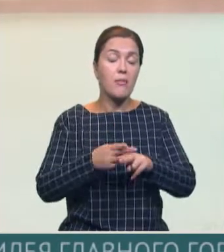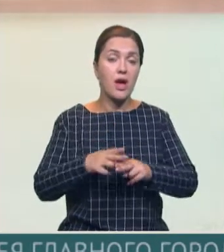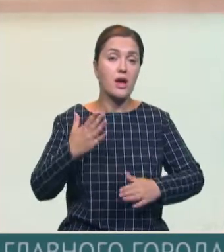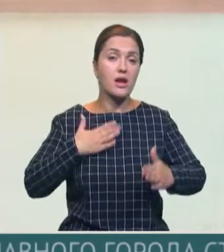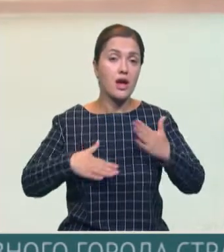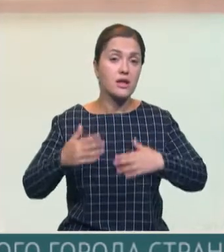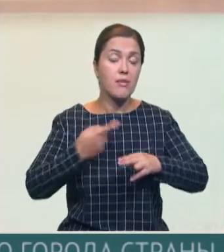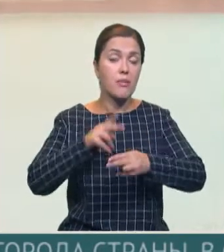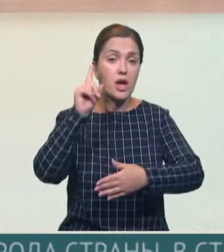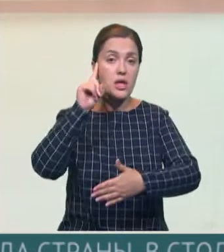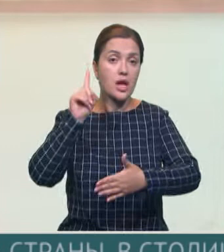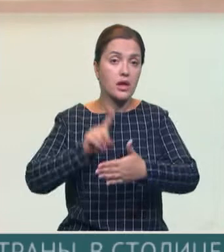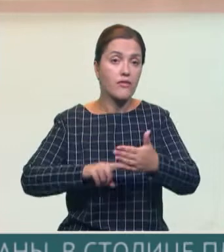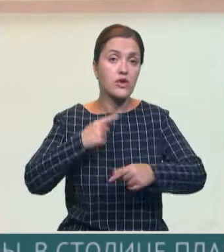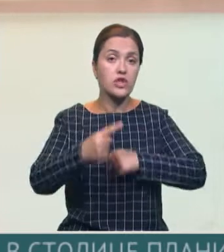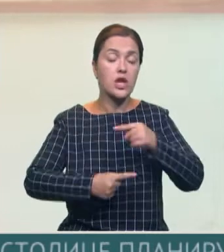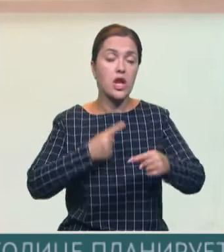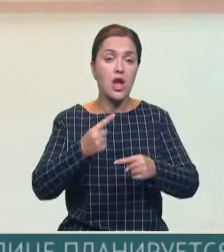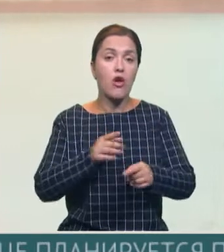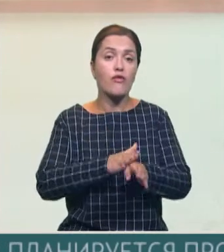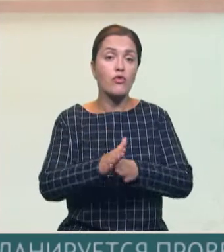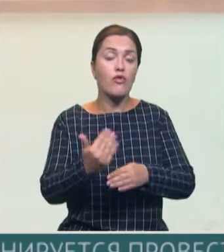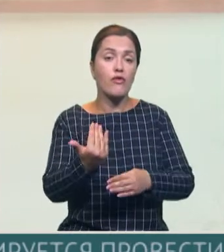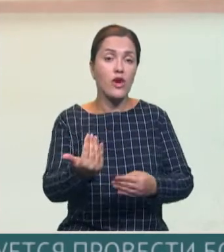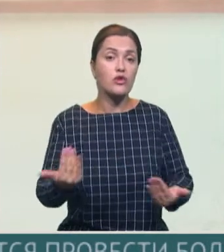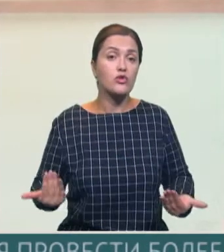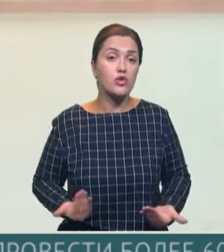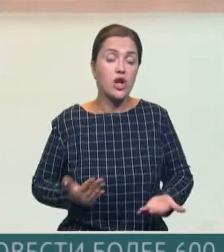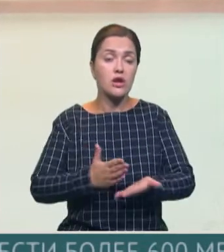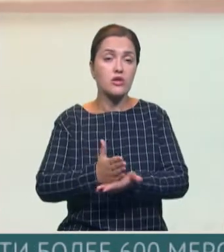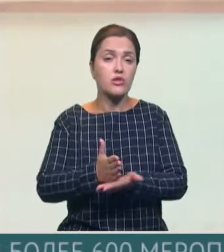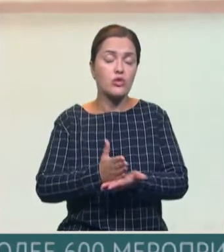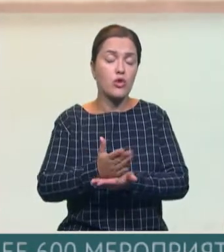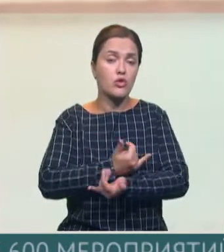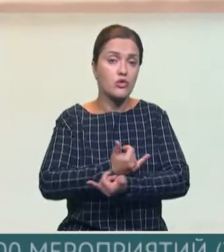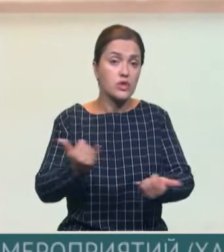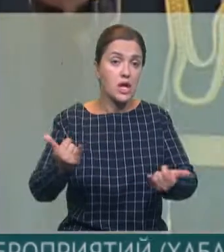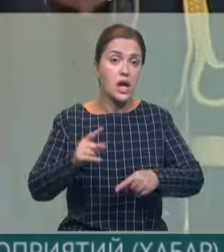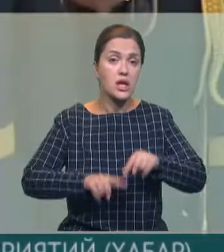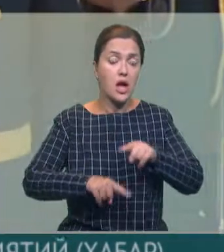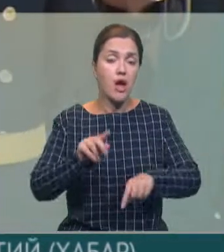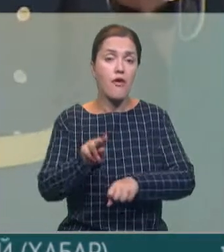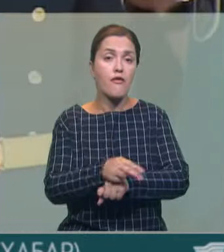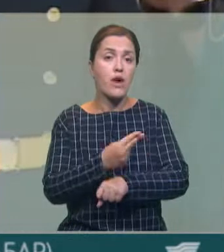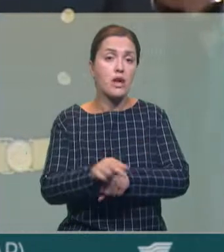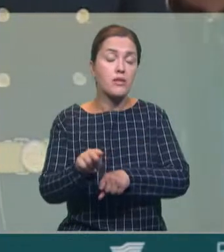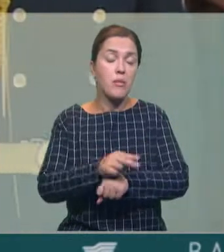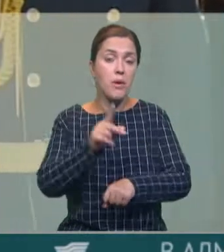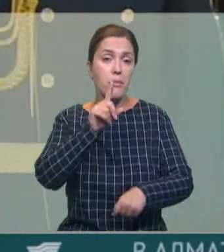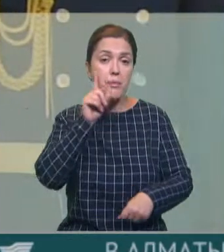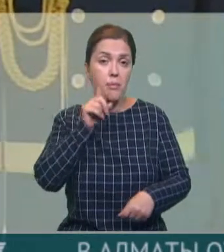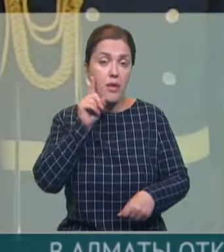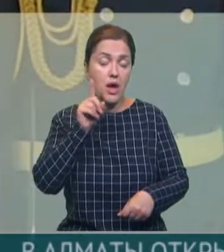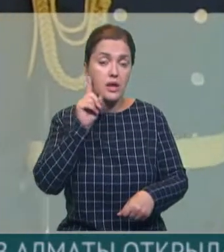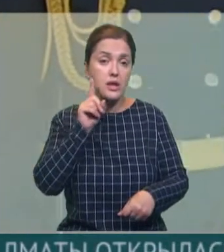радость, это доверие через всю вашу жизнь. Служите нашей Родине, воспитывайте молодых воинов в духе